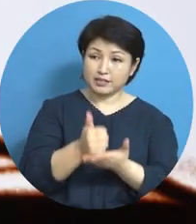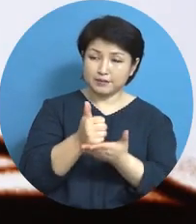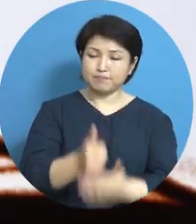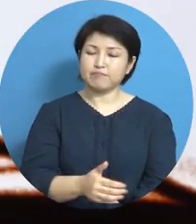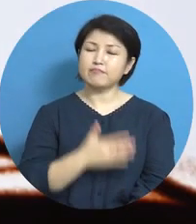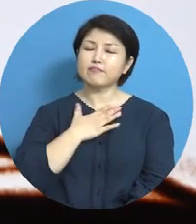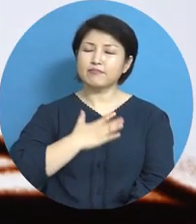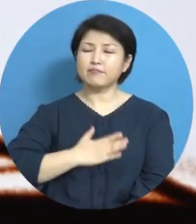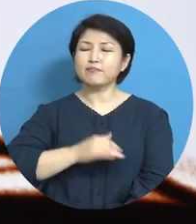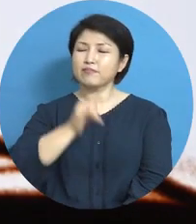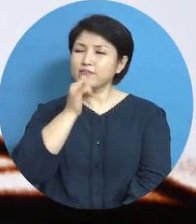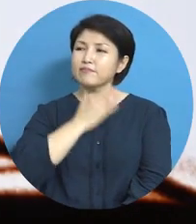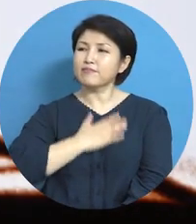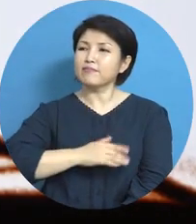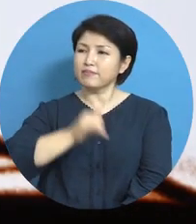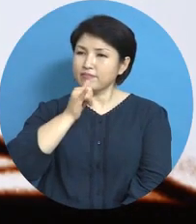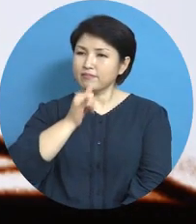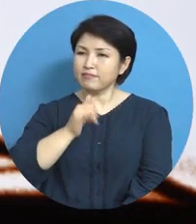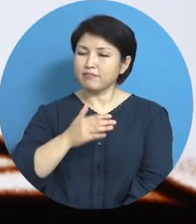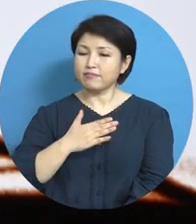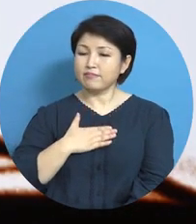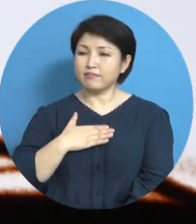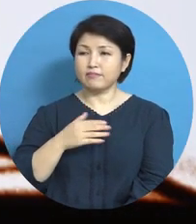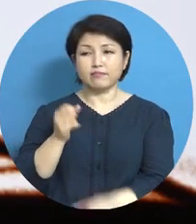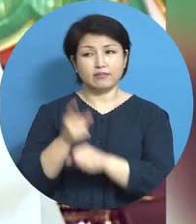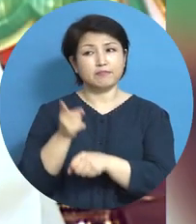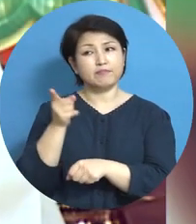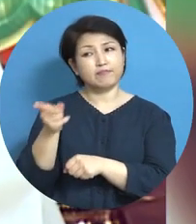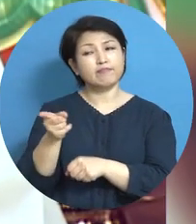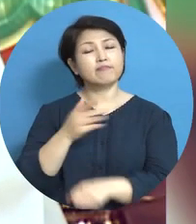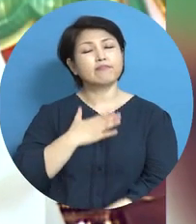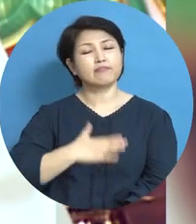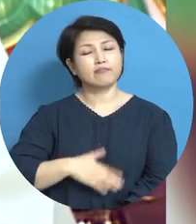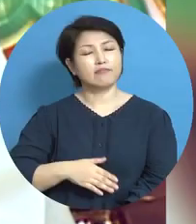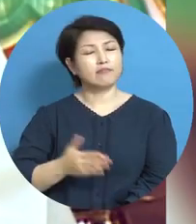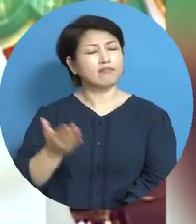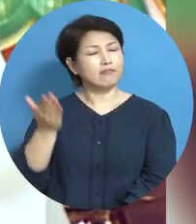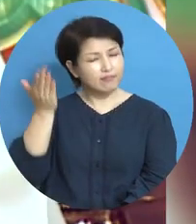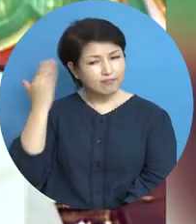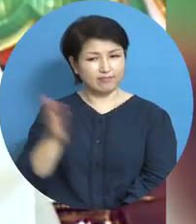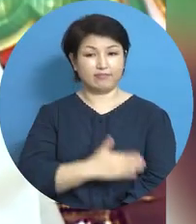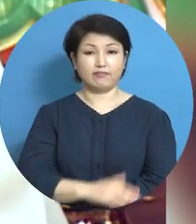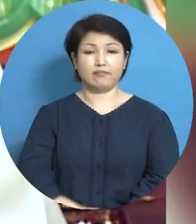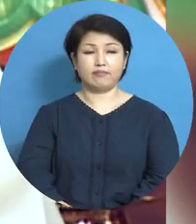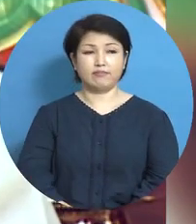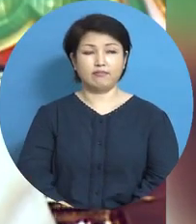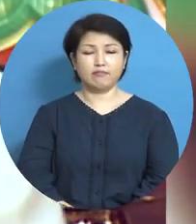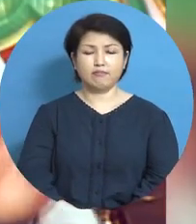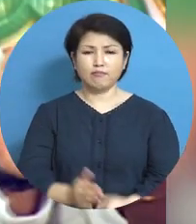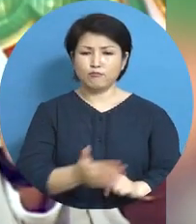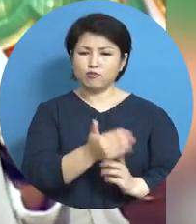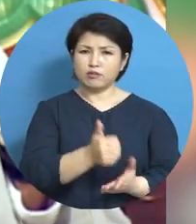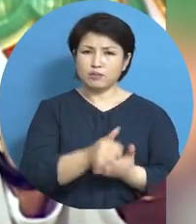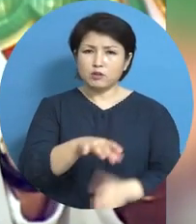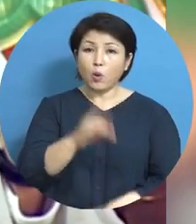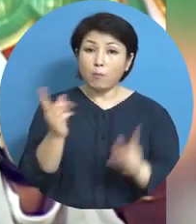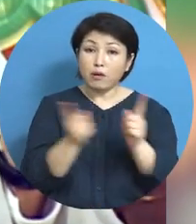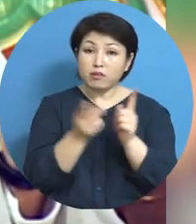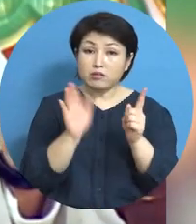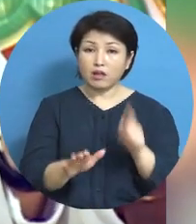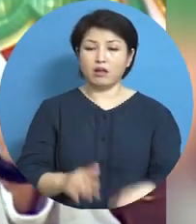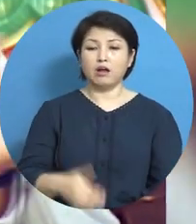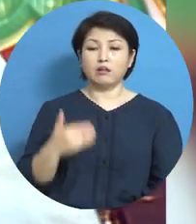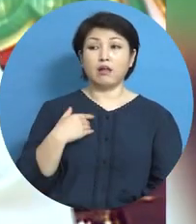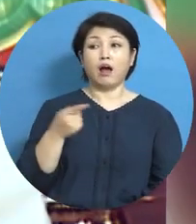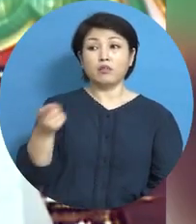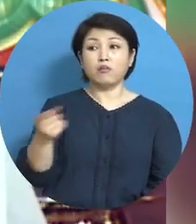있어. 내가 당신을 기다린 지 이미 오래요. 이래. 이 부처님이 처음 만난 사람 보고 내가 당신을 기다린